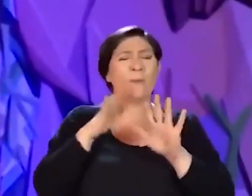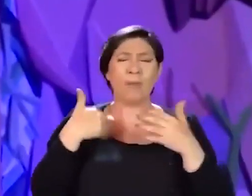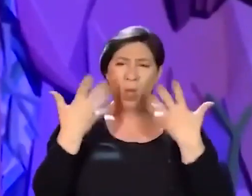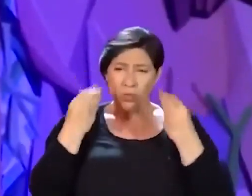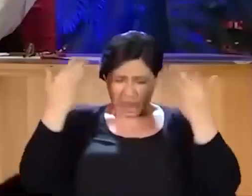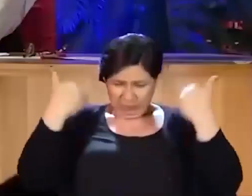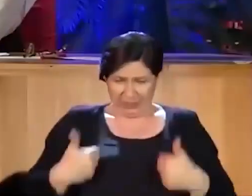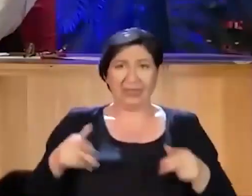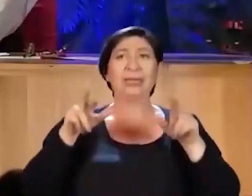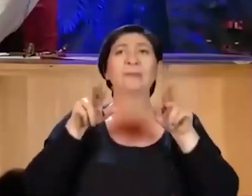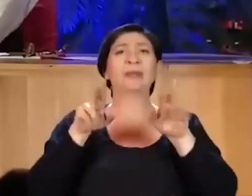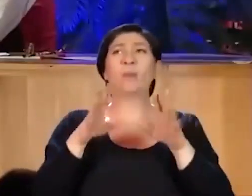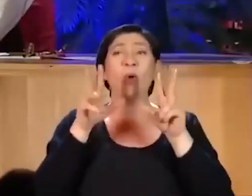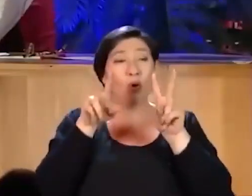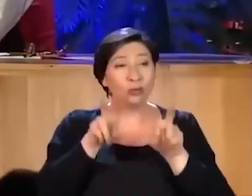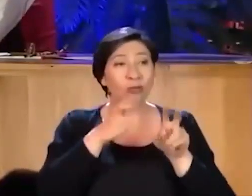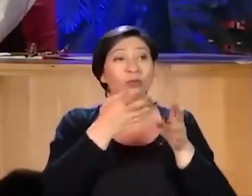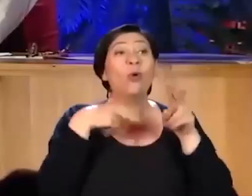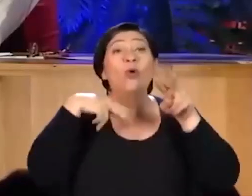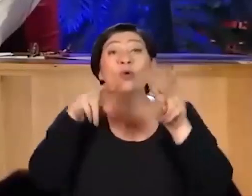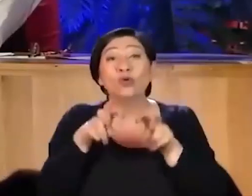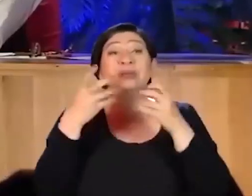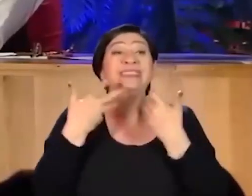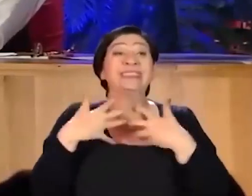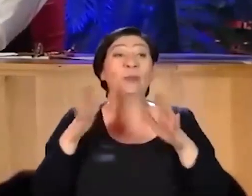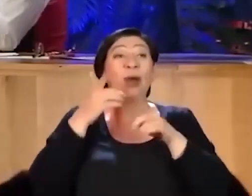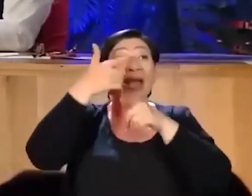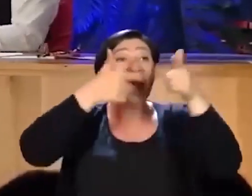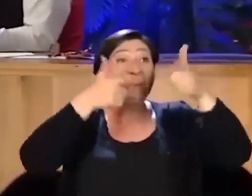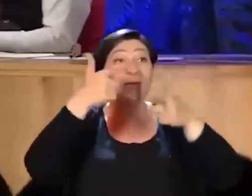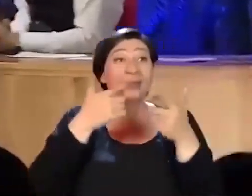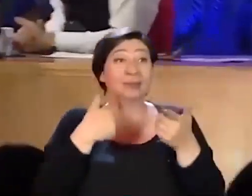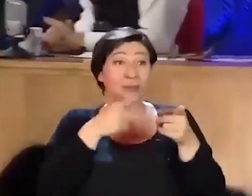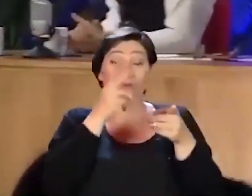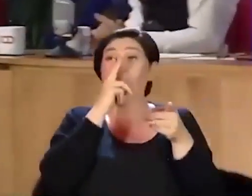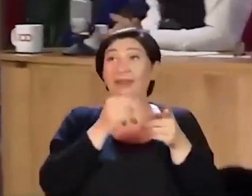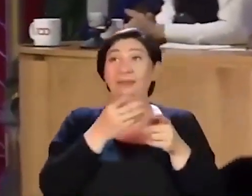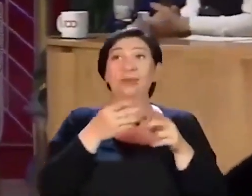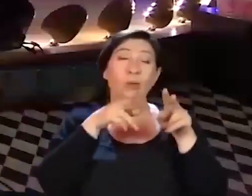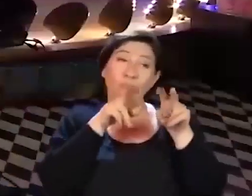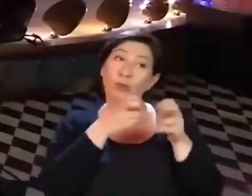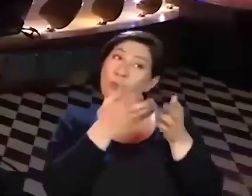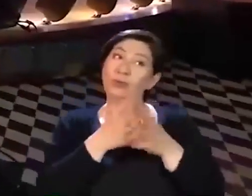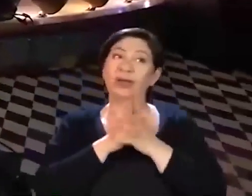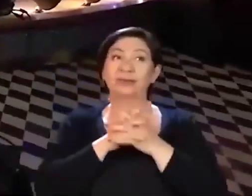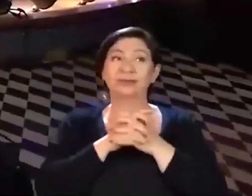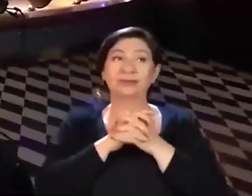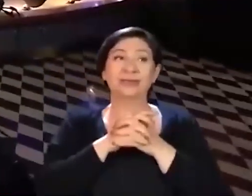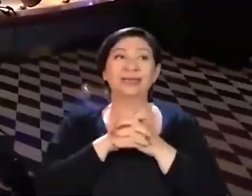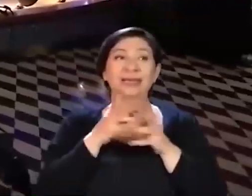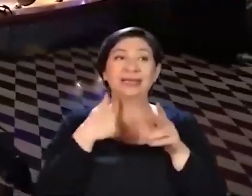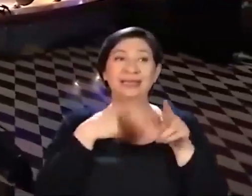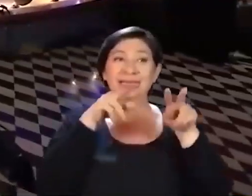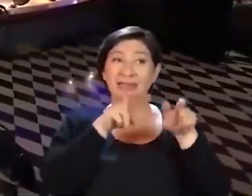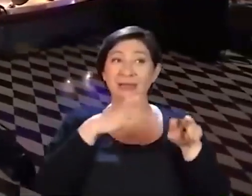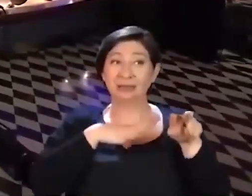gibiyim Yılmaz yani. Ne olur oturur musun bebeğim? Kamera i̇şte oturmayı da sevmiyorum. Ne olur? Mesela şurası çok hoşuma gitti. Peki mesela oturalım. Bak, orada. Çok güzel. Yanına gelebilirim